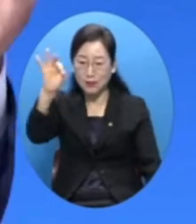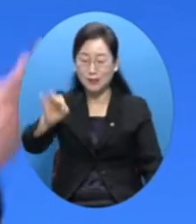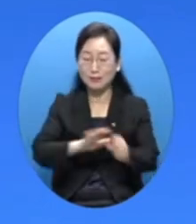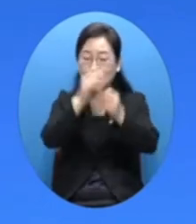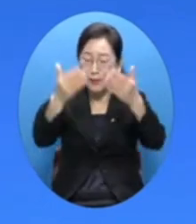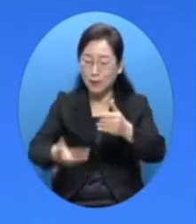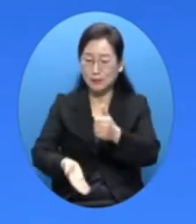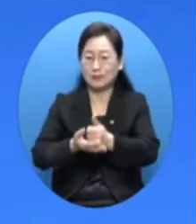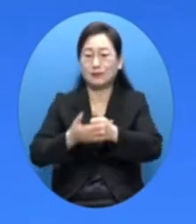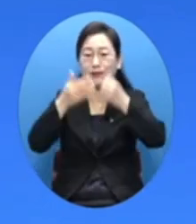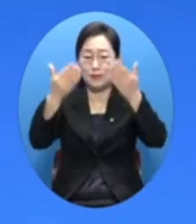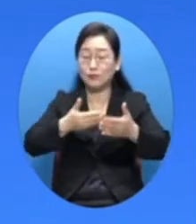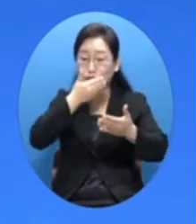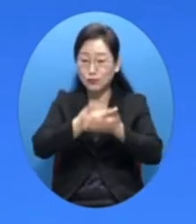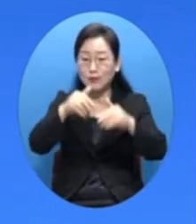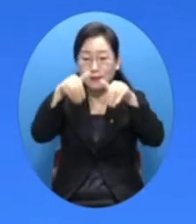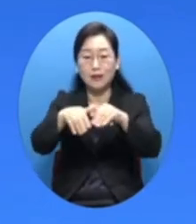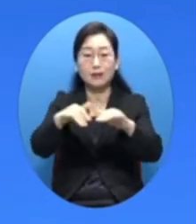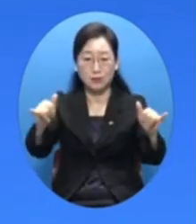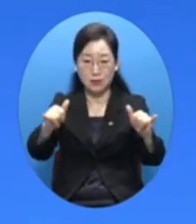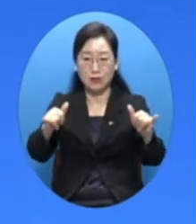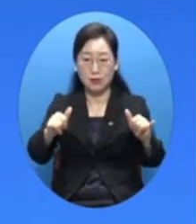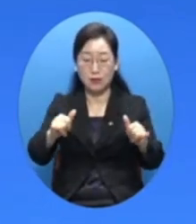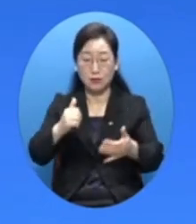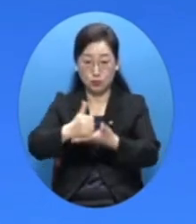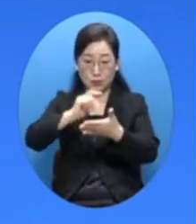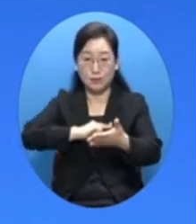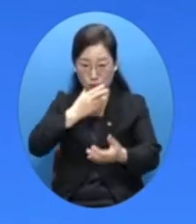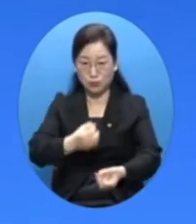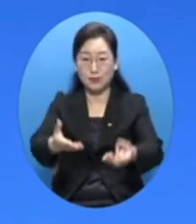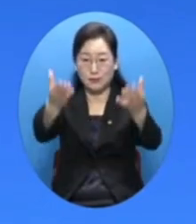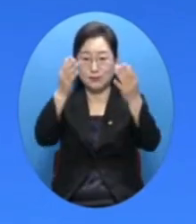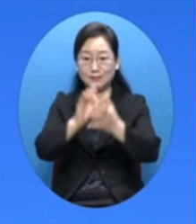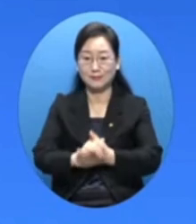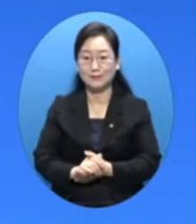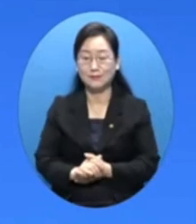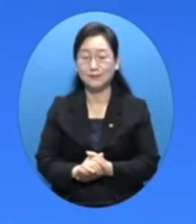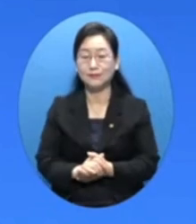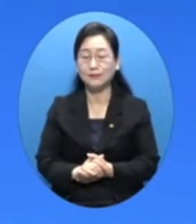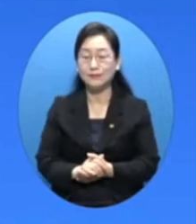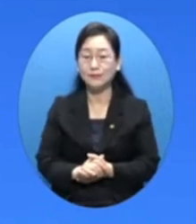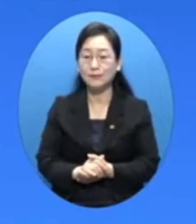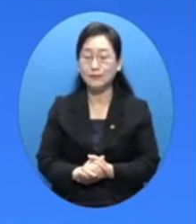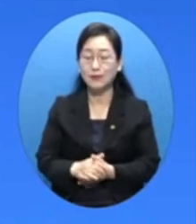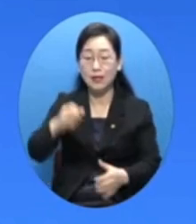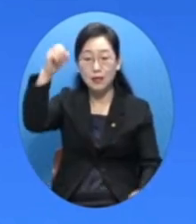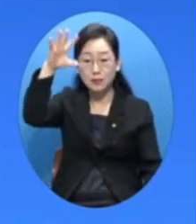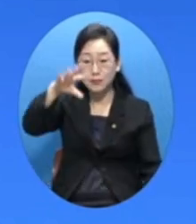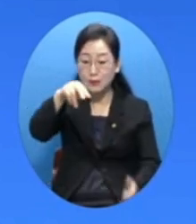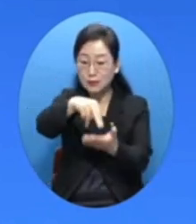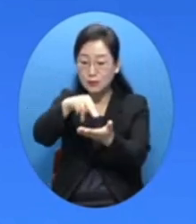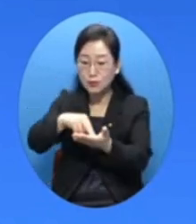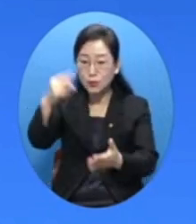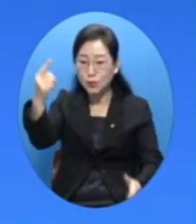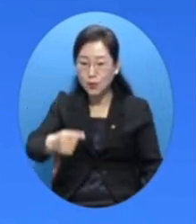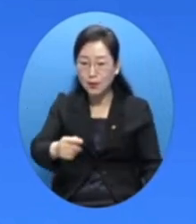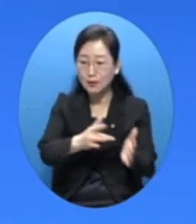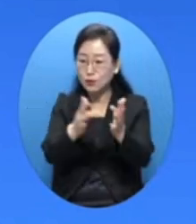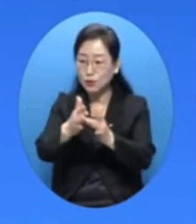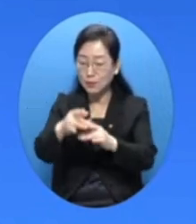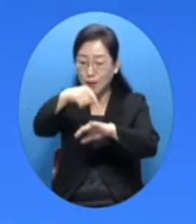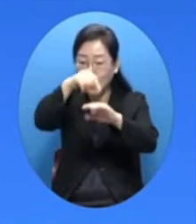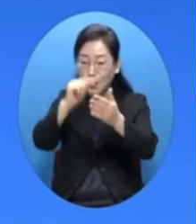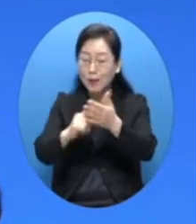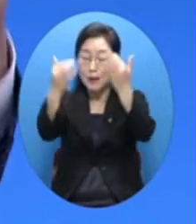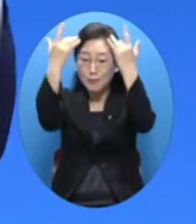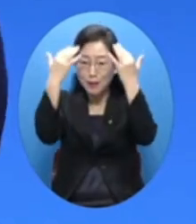칭찬받는 주님의 귀한 자녀들이시기를 주님으로 축원합니다. 빛으로 오신 예수님이 우리 마음 가운데 임할 때 우리